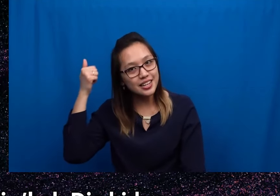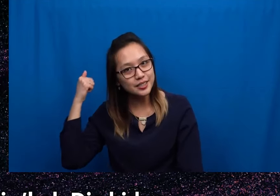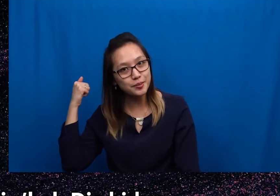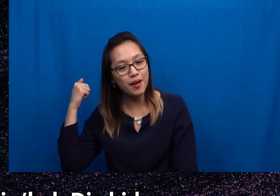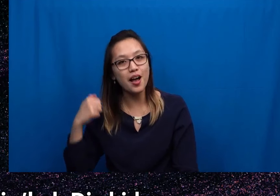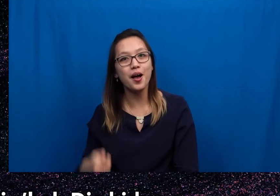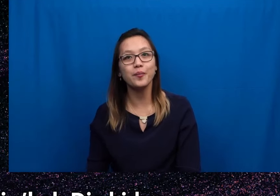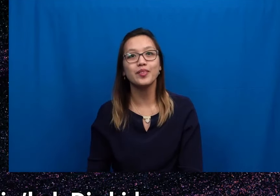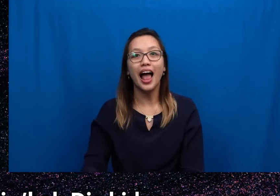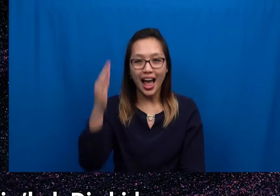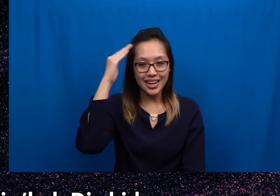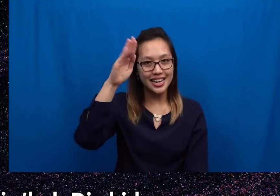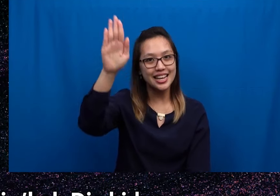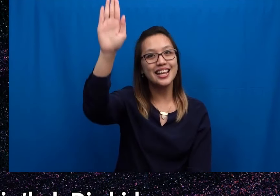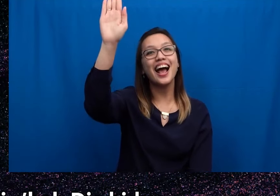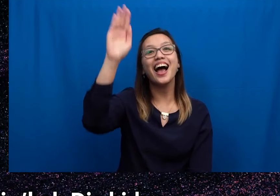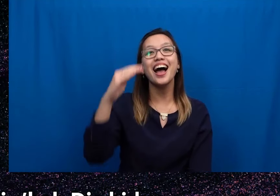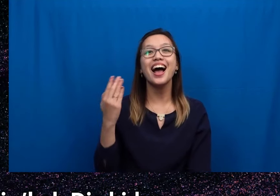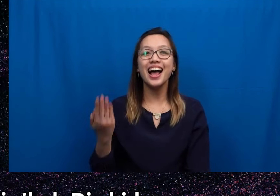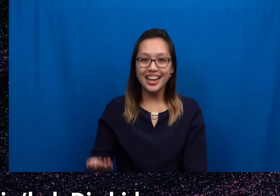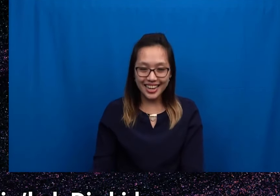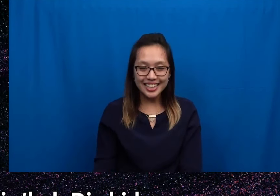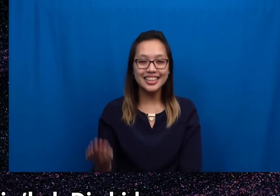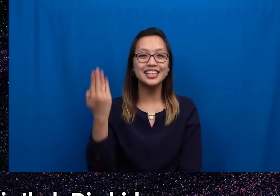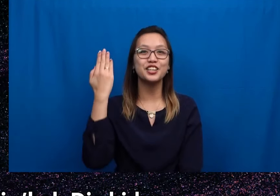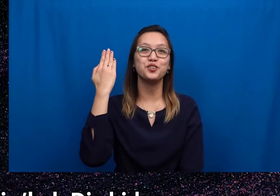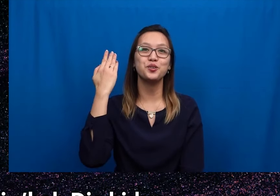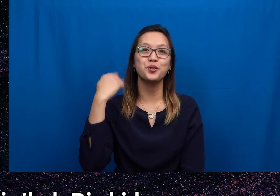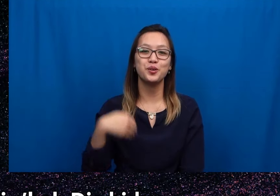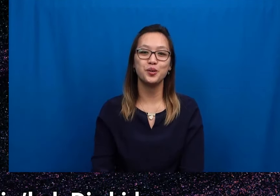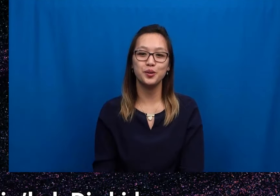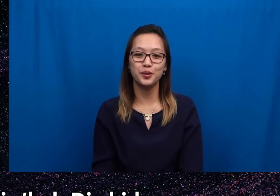berarti sebab dia